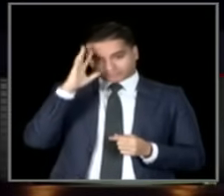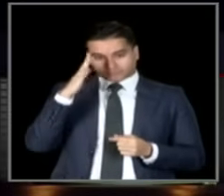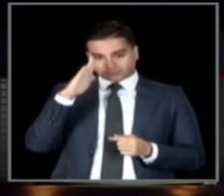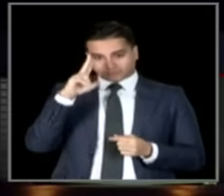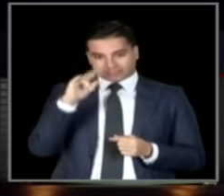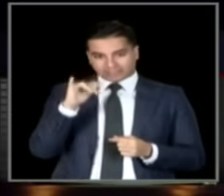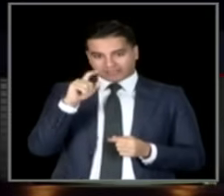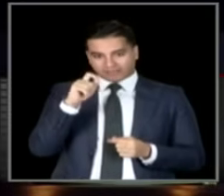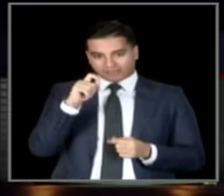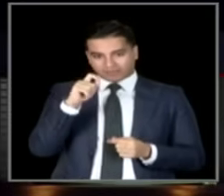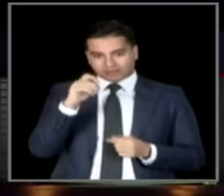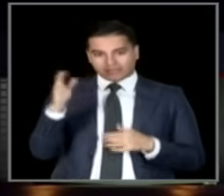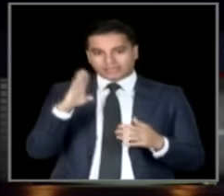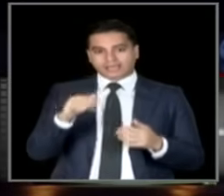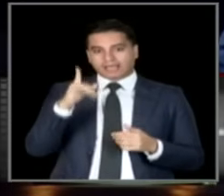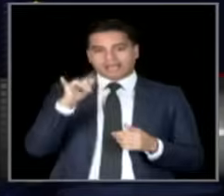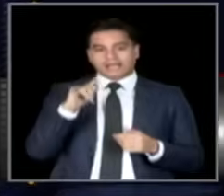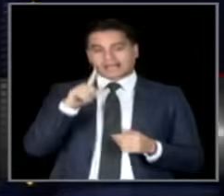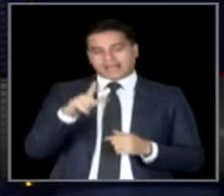كده، ستيف كاريل.